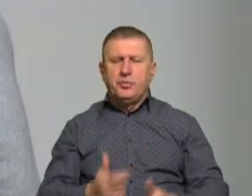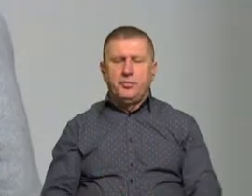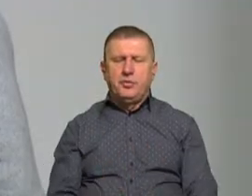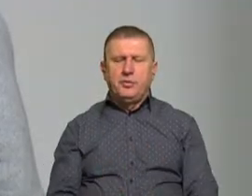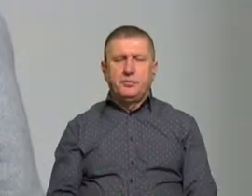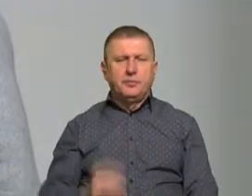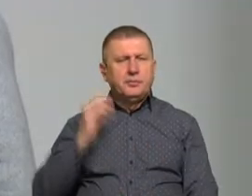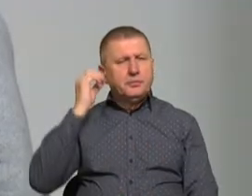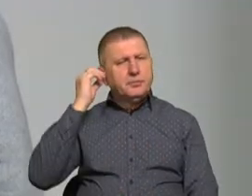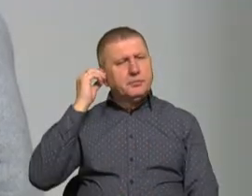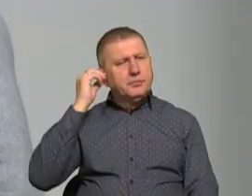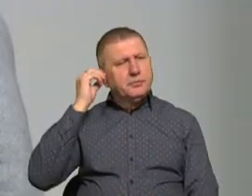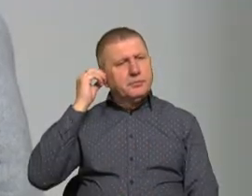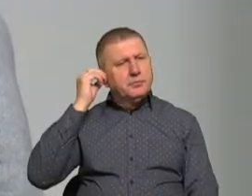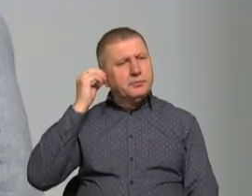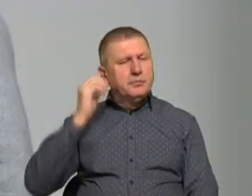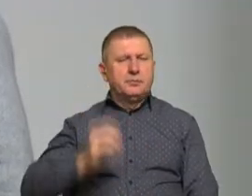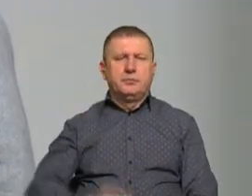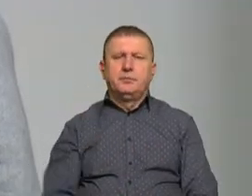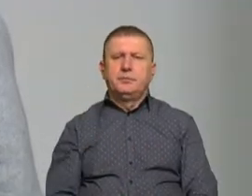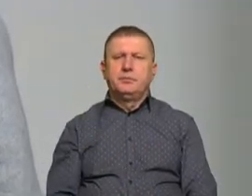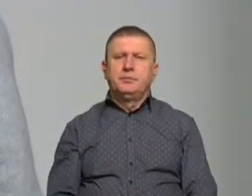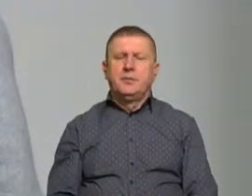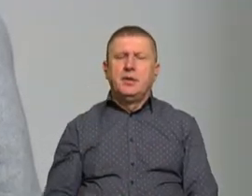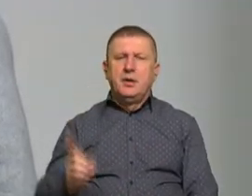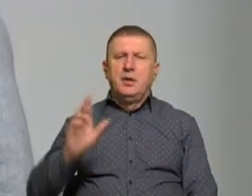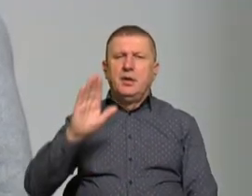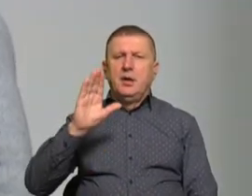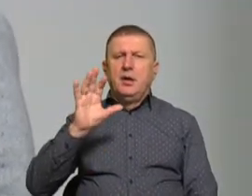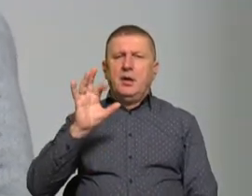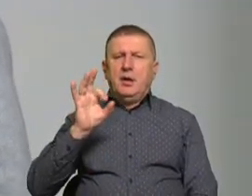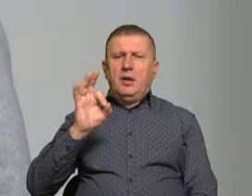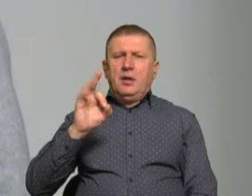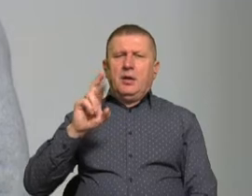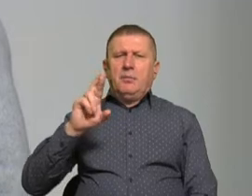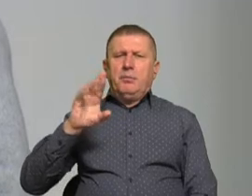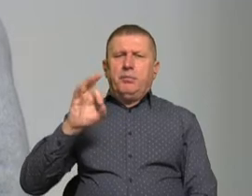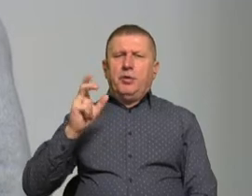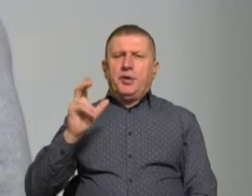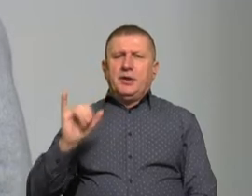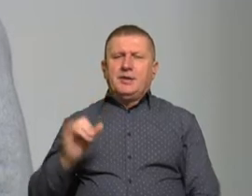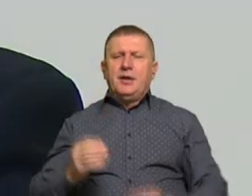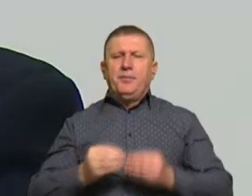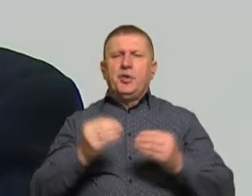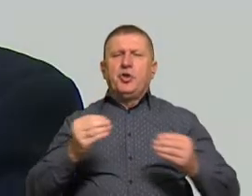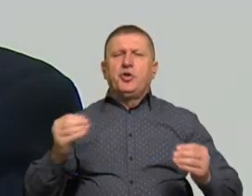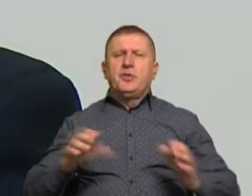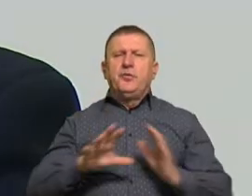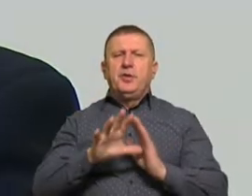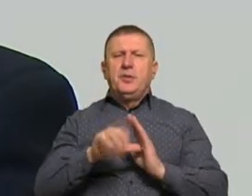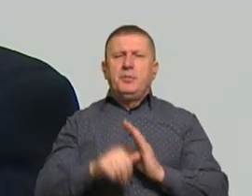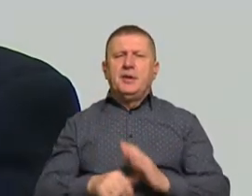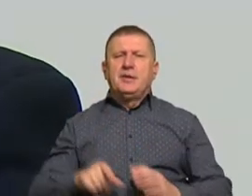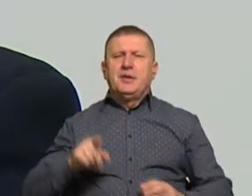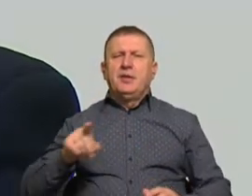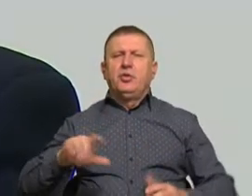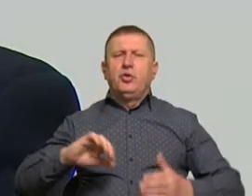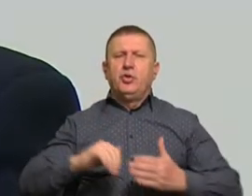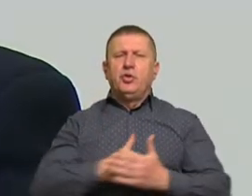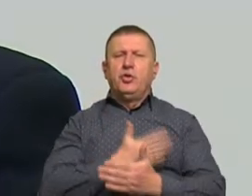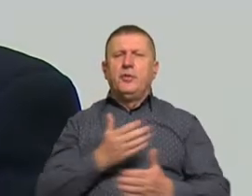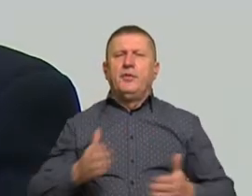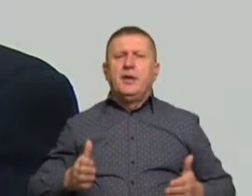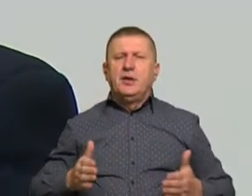bardzo to zrobić. Bardzo dziękuję, panie pośle. Pan Wojciech Borecki. Proszę państwa, rozwój miasta to w zasadzie nowe